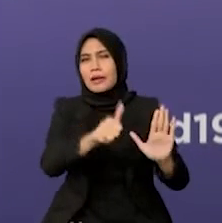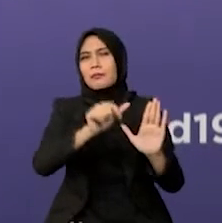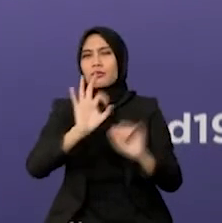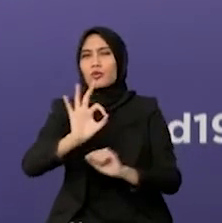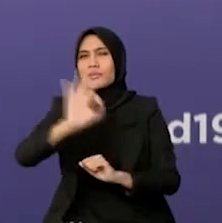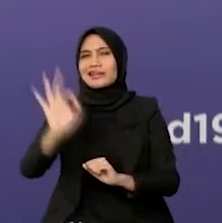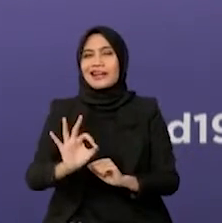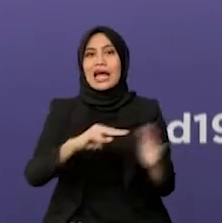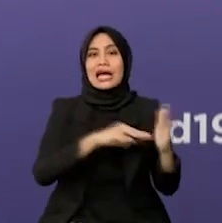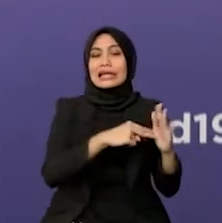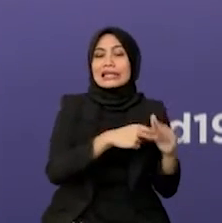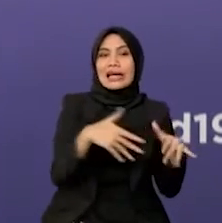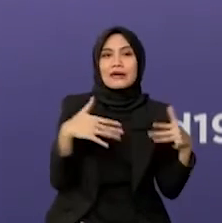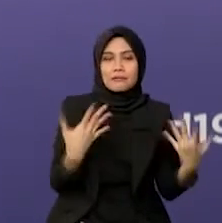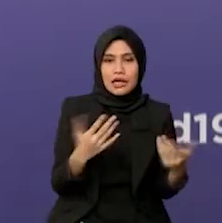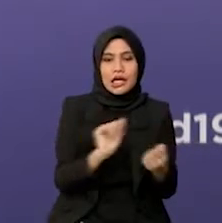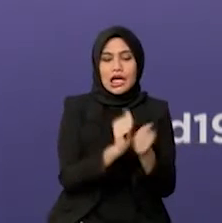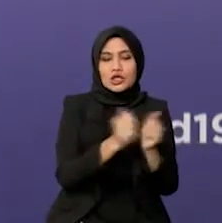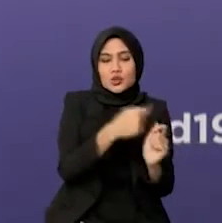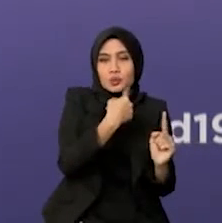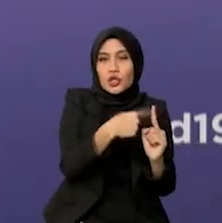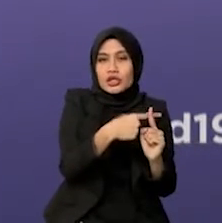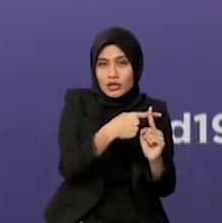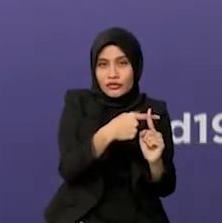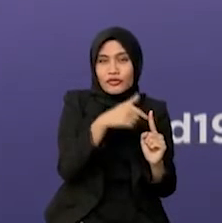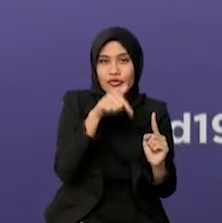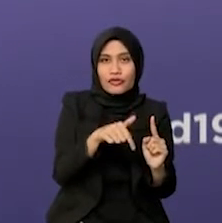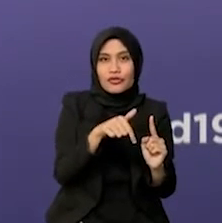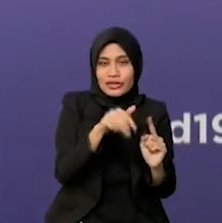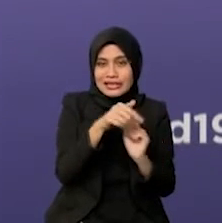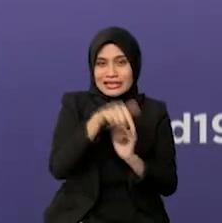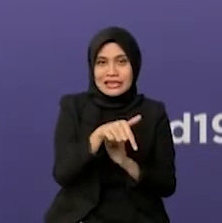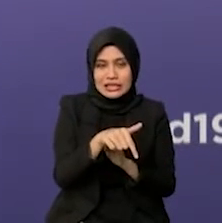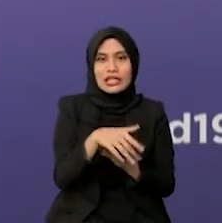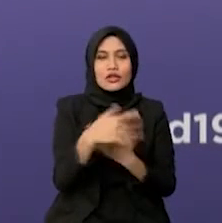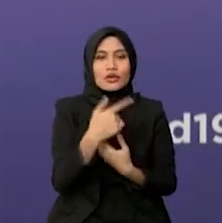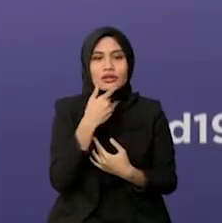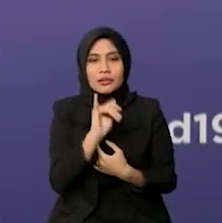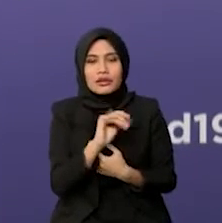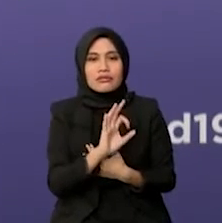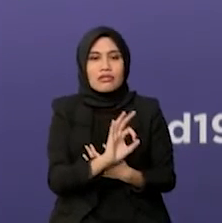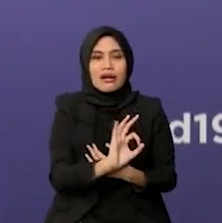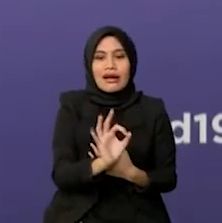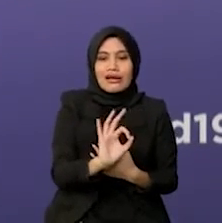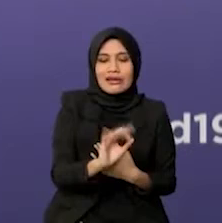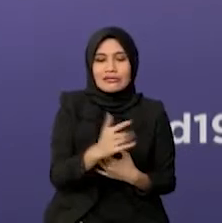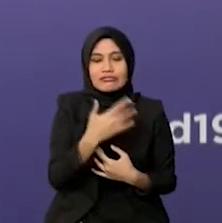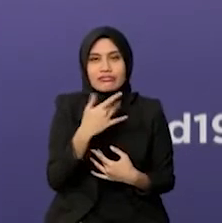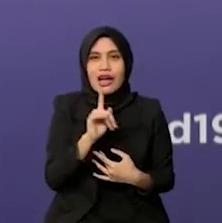kasus-kasus positif yang kita temukan adalah kasus positif tanpa ada indikasi perawatan di rumah